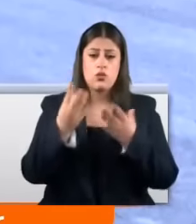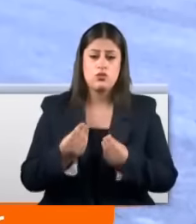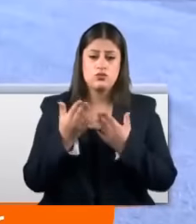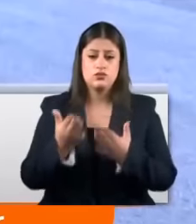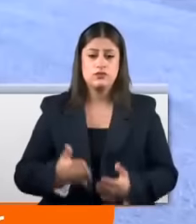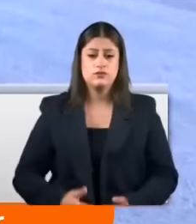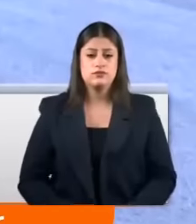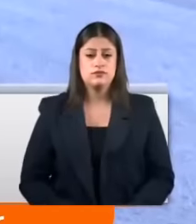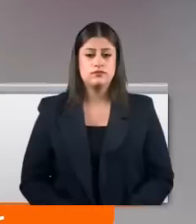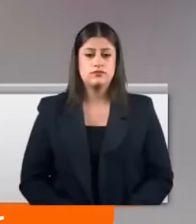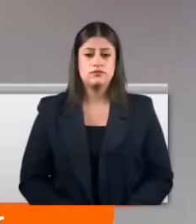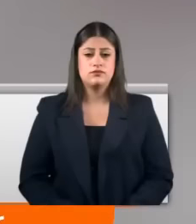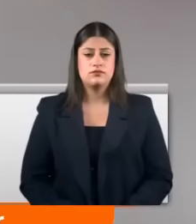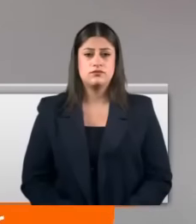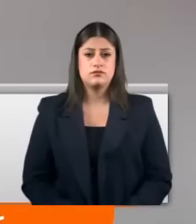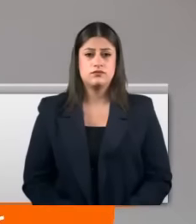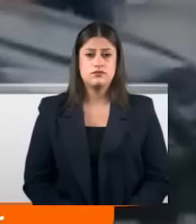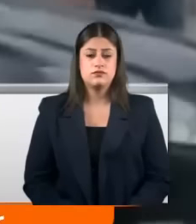bir ses geldi. Şoktayım şu anda.